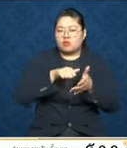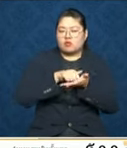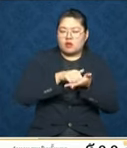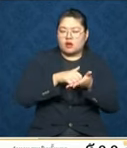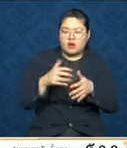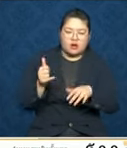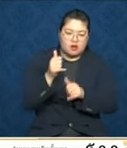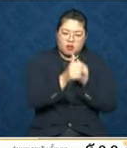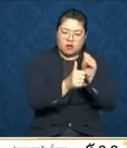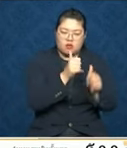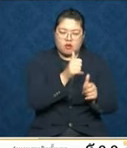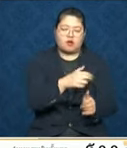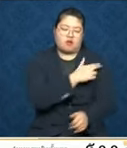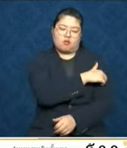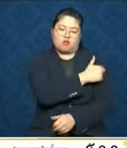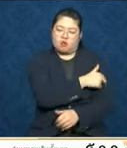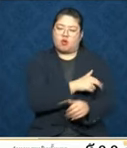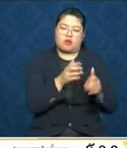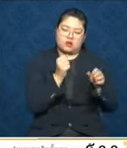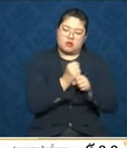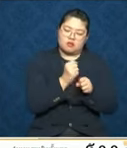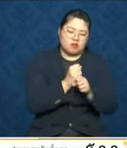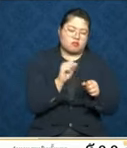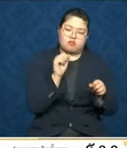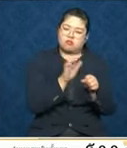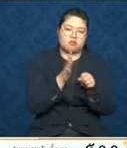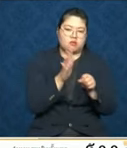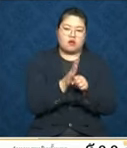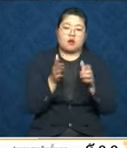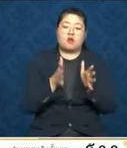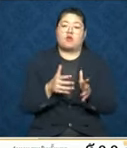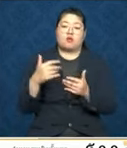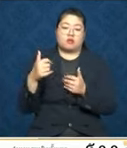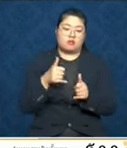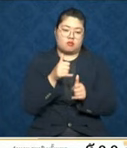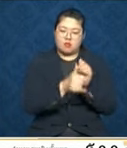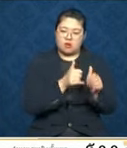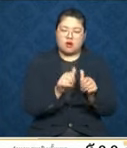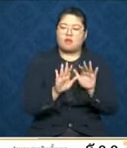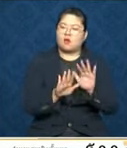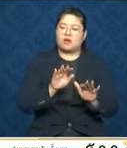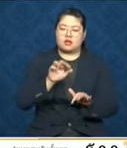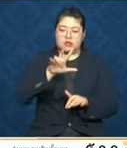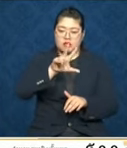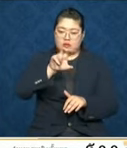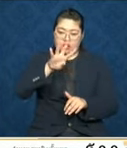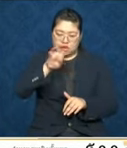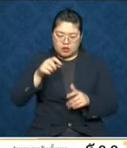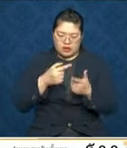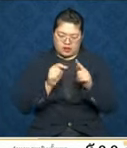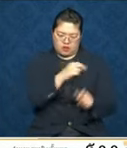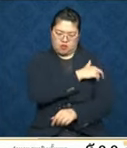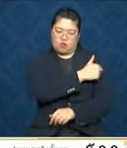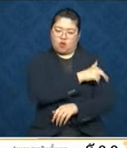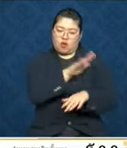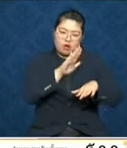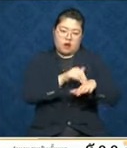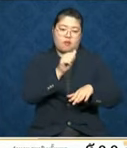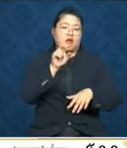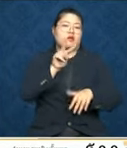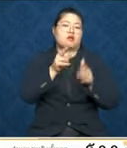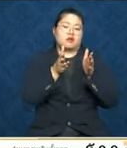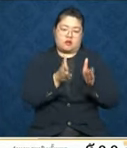าบาลมีแพทย์ไม่เพียงพอวันหนึ่งก็จะมีผู้มารักษา 3-400 คนนะคะแต่มีแพทย์ชำนาญการเพียง